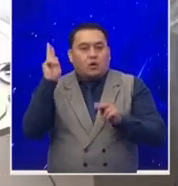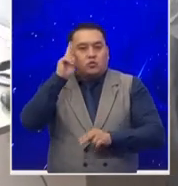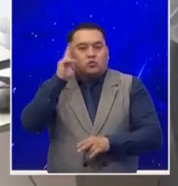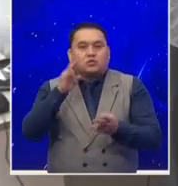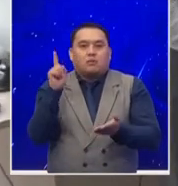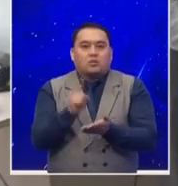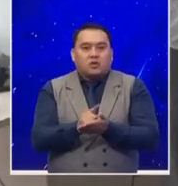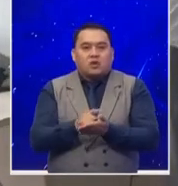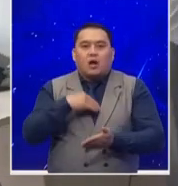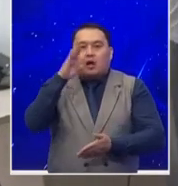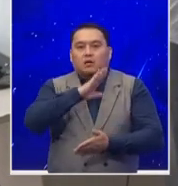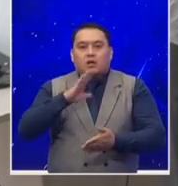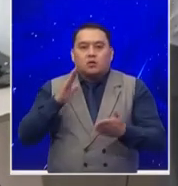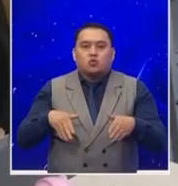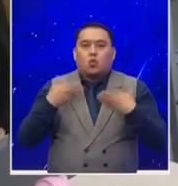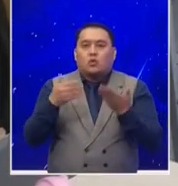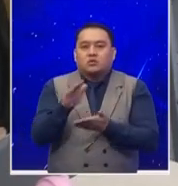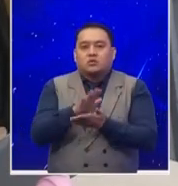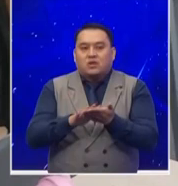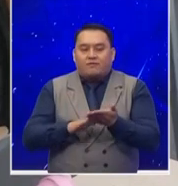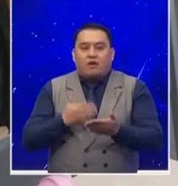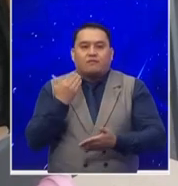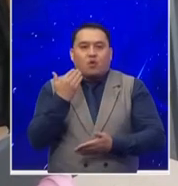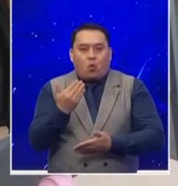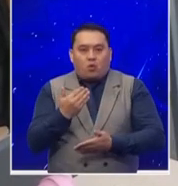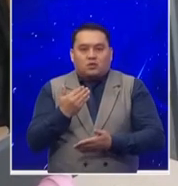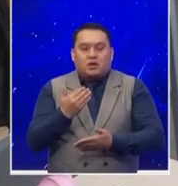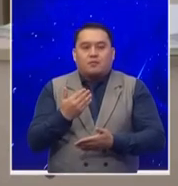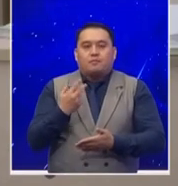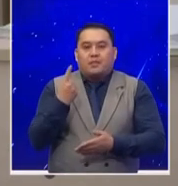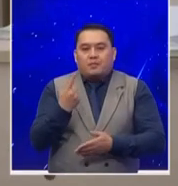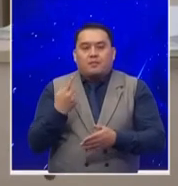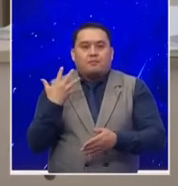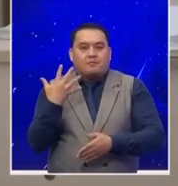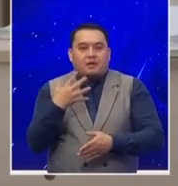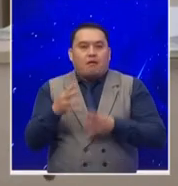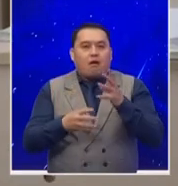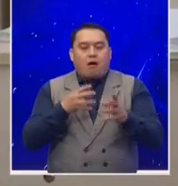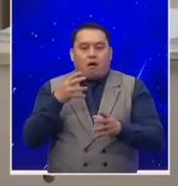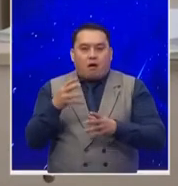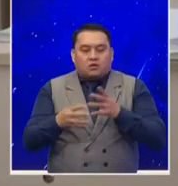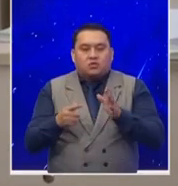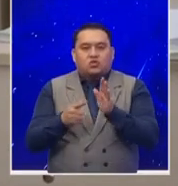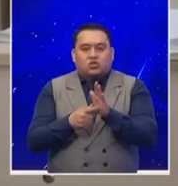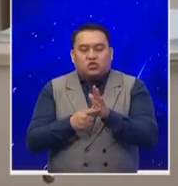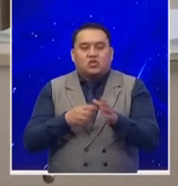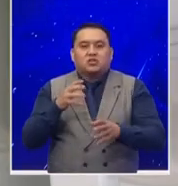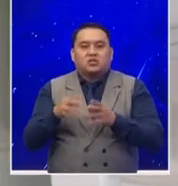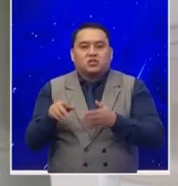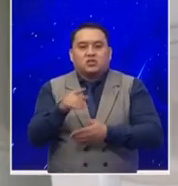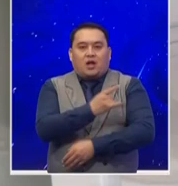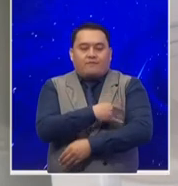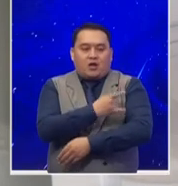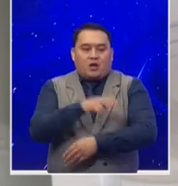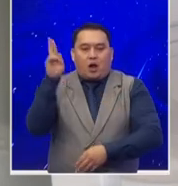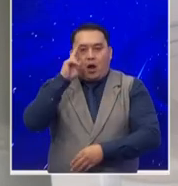Сондай-ақ ата-аналардың өтініші бойынша жалпы білім беретін мектептерде 1 мен 5-ші сыныптар, халықаралық мектептерде 7-ші сыныпқа дейін кезекші